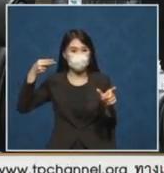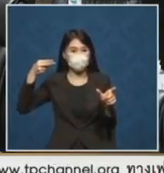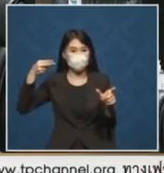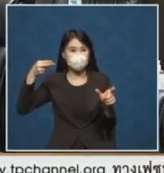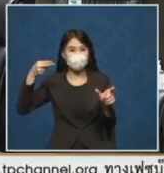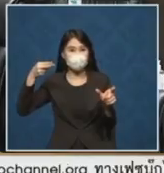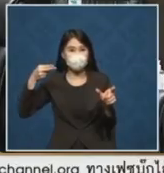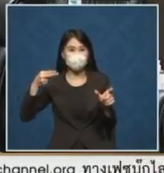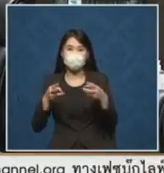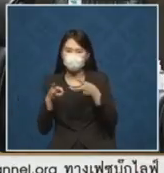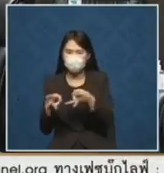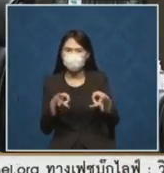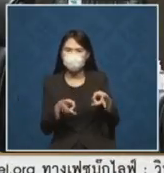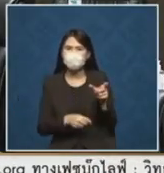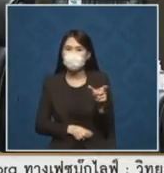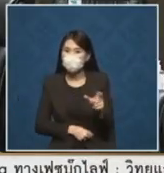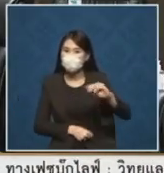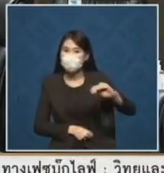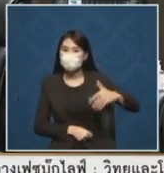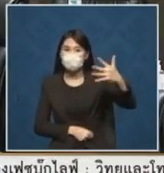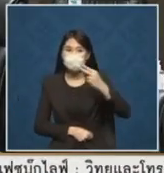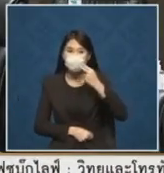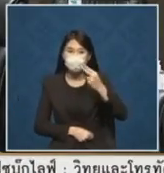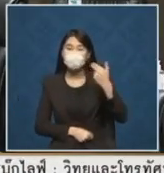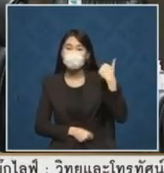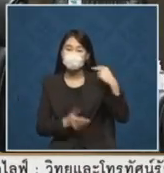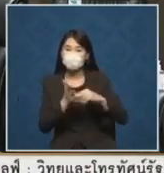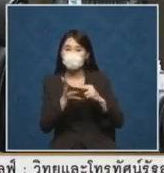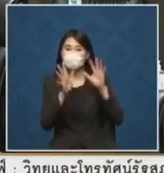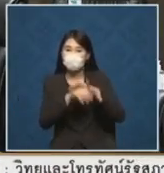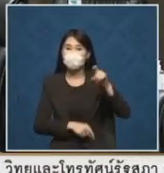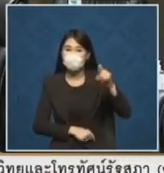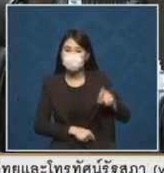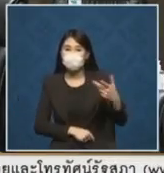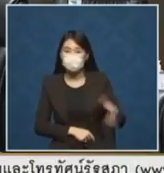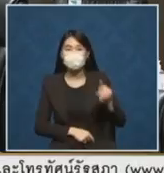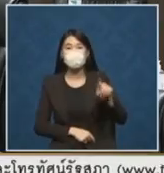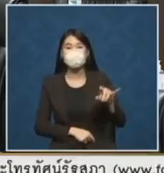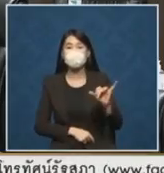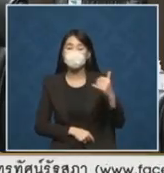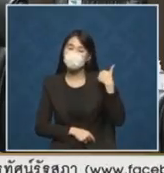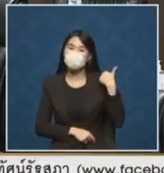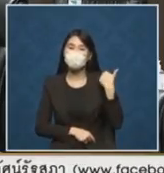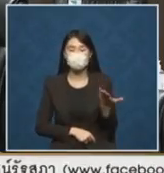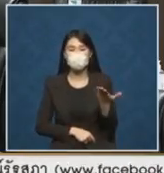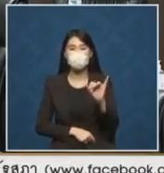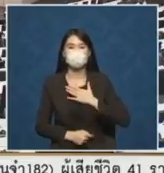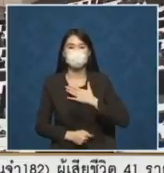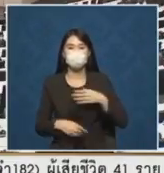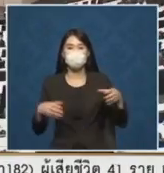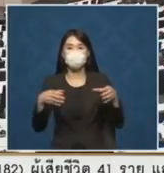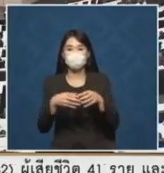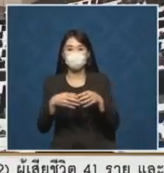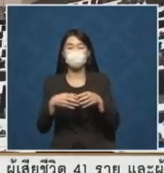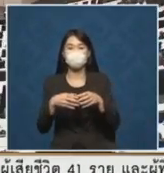ถ้าทำไม่ได้อย่ามาเป็นฮะอย่ามาเป็นคุณไพศาลพืชมงคลครับอดีตกรรมการผู้ช่วยรองนายกรัฐมน